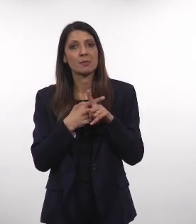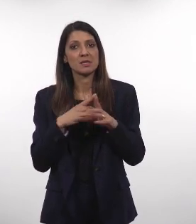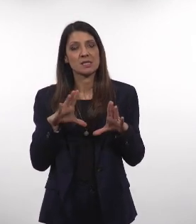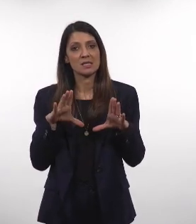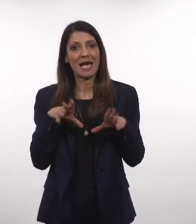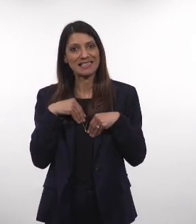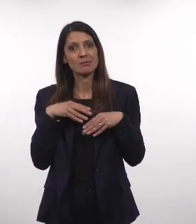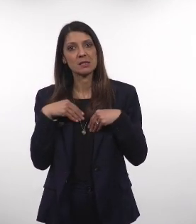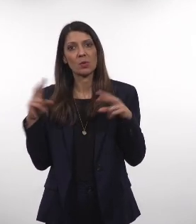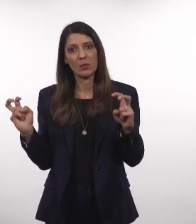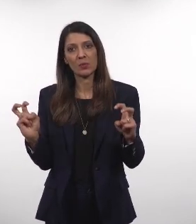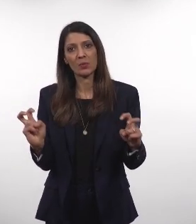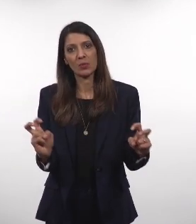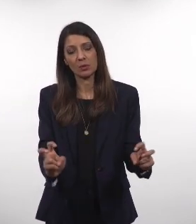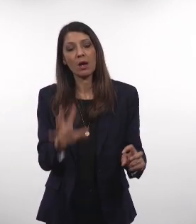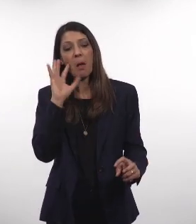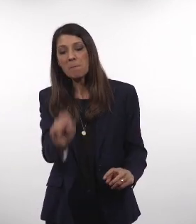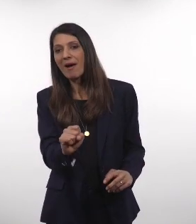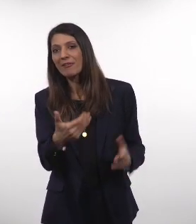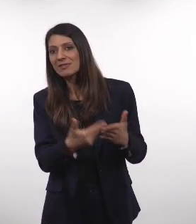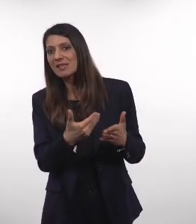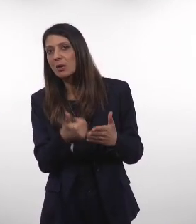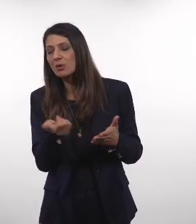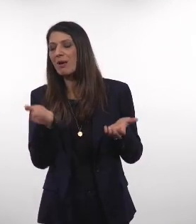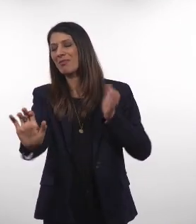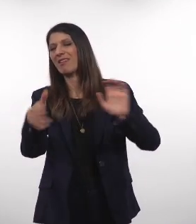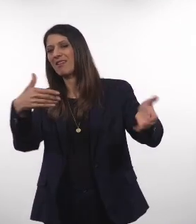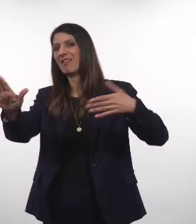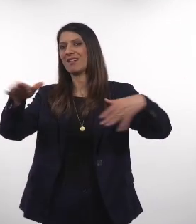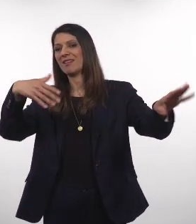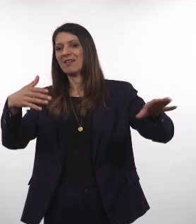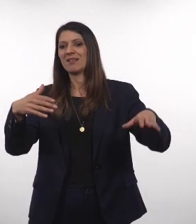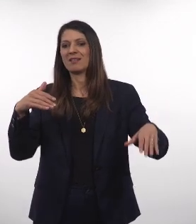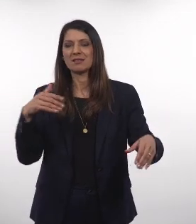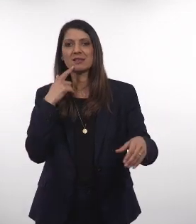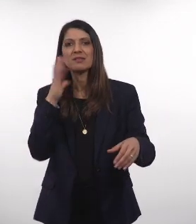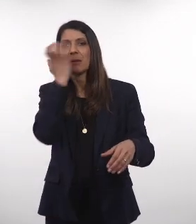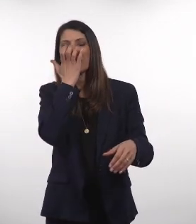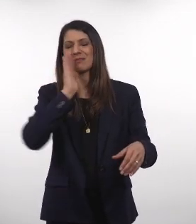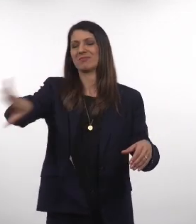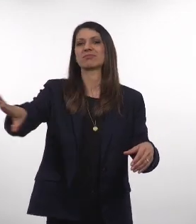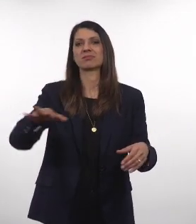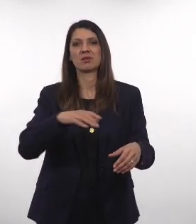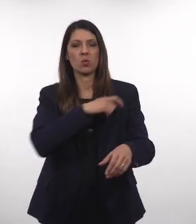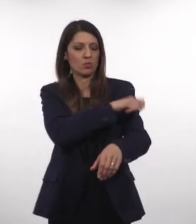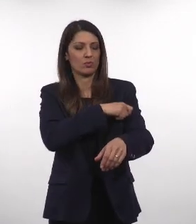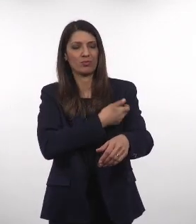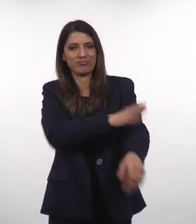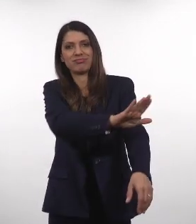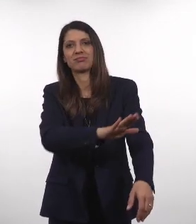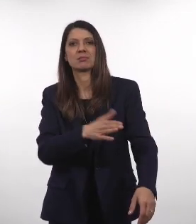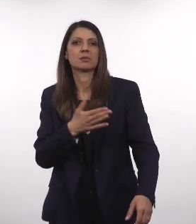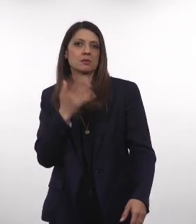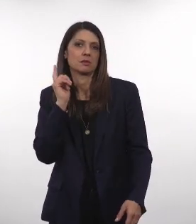différentes étapes, et quand on voit qu'il repousse plus rapidement le masque ou le garrot, c'est qu'il